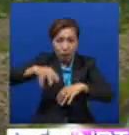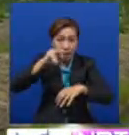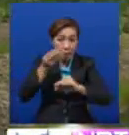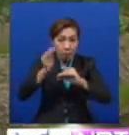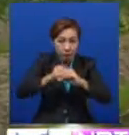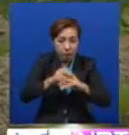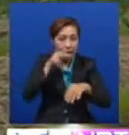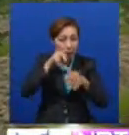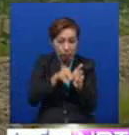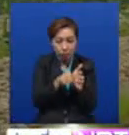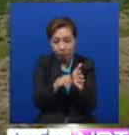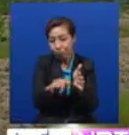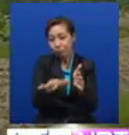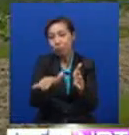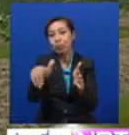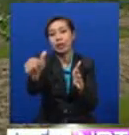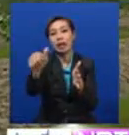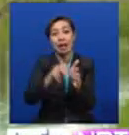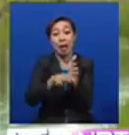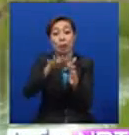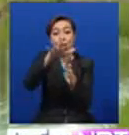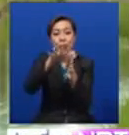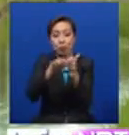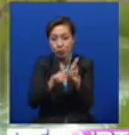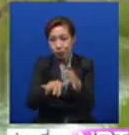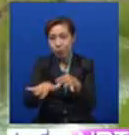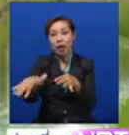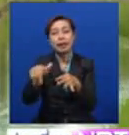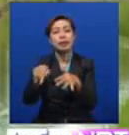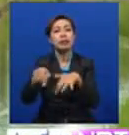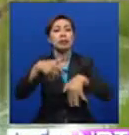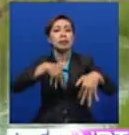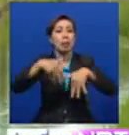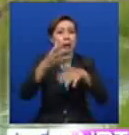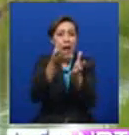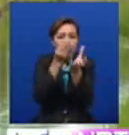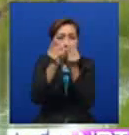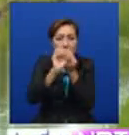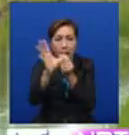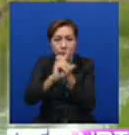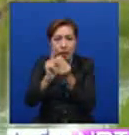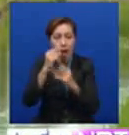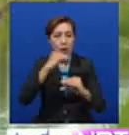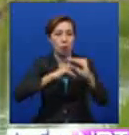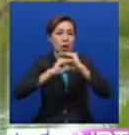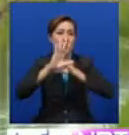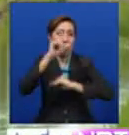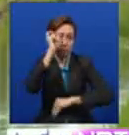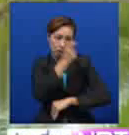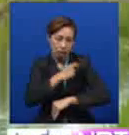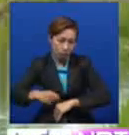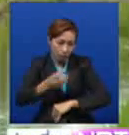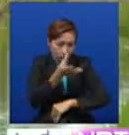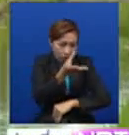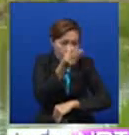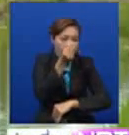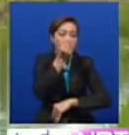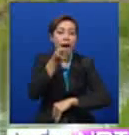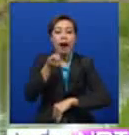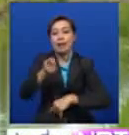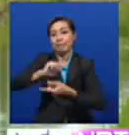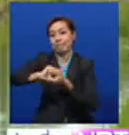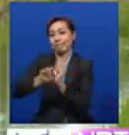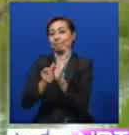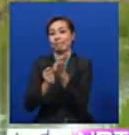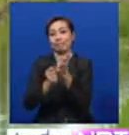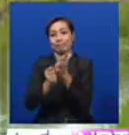มซ้ำซากซึ่งแนวทางทั้งหมดนี้ชาวบ้านได้เรียนรู้ด้วยการน้อมนำโครงการพระราชดำริมาเป็นแนวทางในการหาทางออกให้